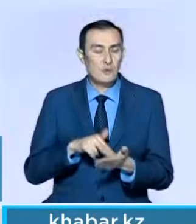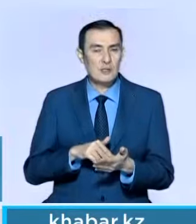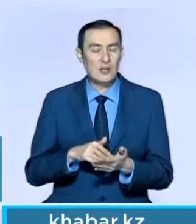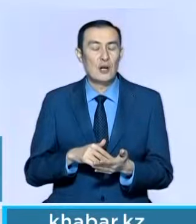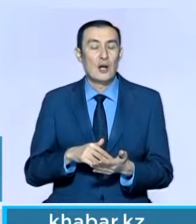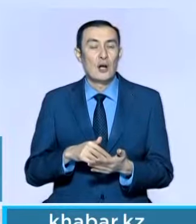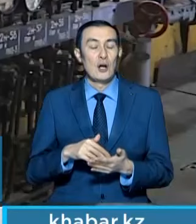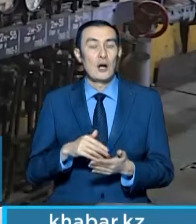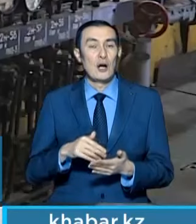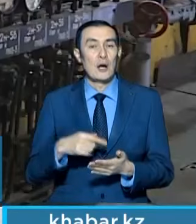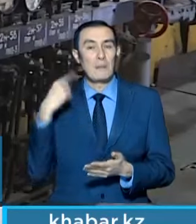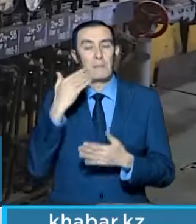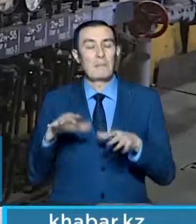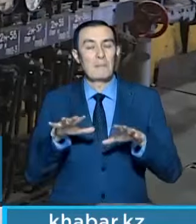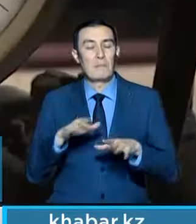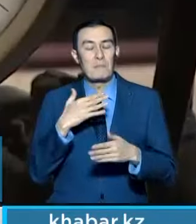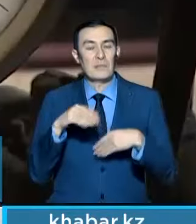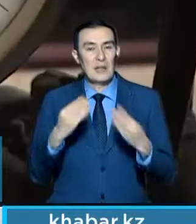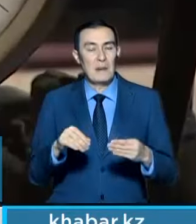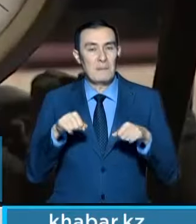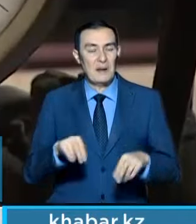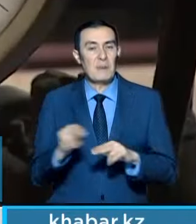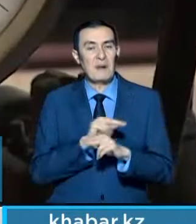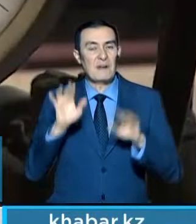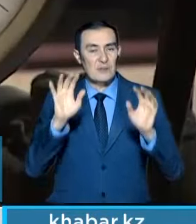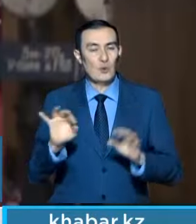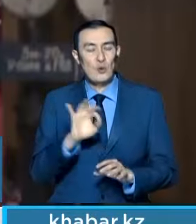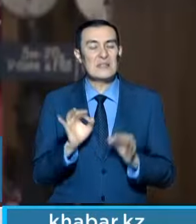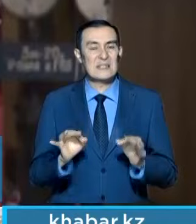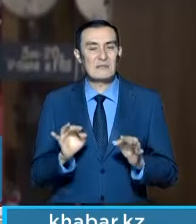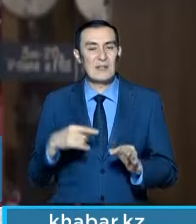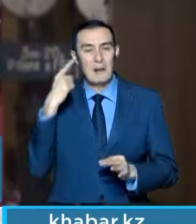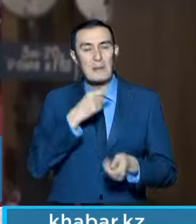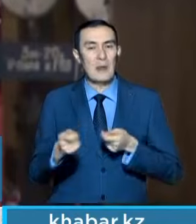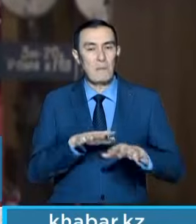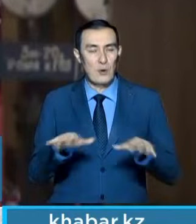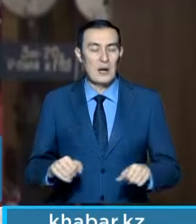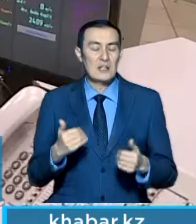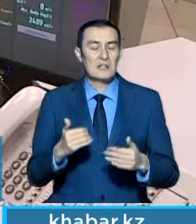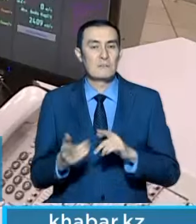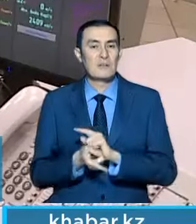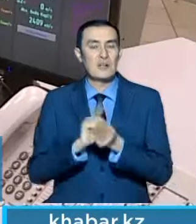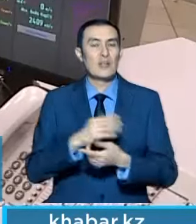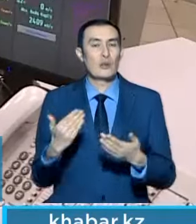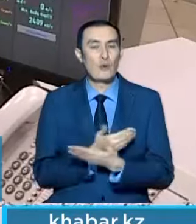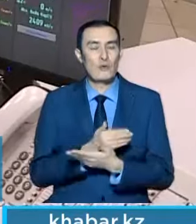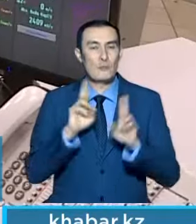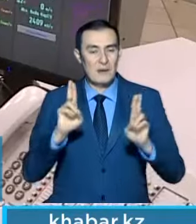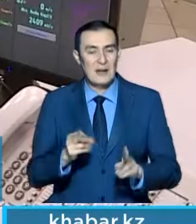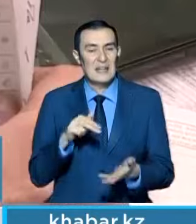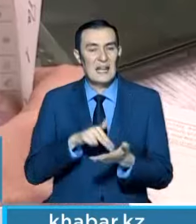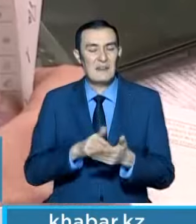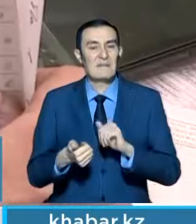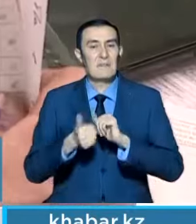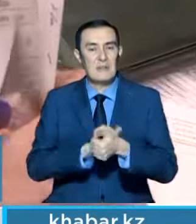срока их действия монополистам дала проверка поправка в законе о естественных монополиях. Страна перешла на новую политику тариф